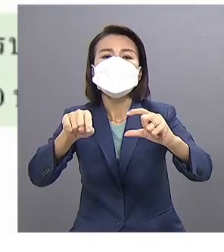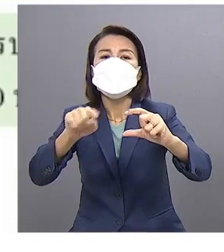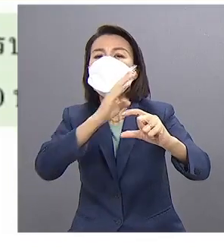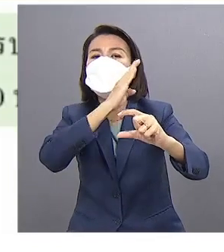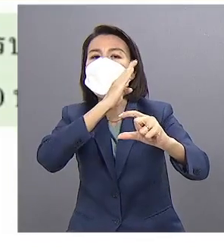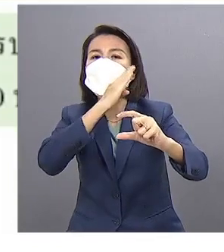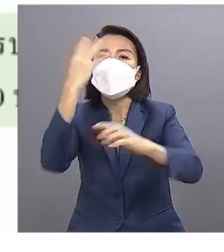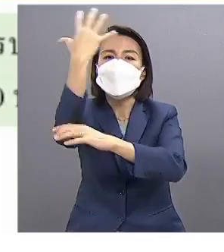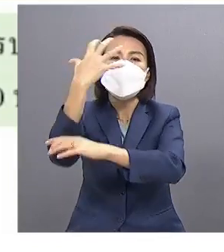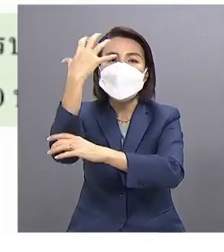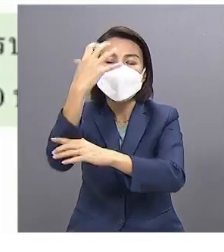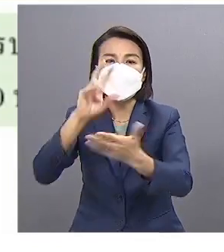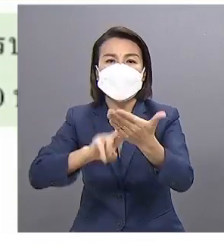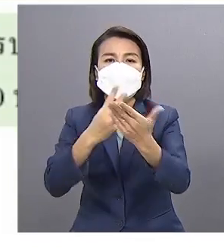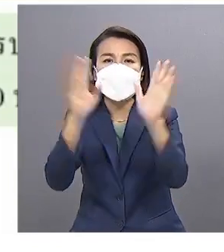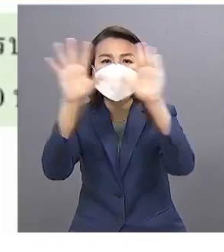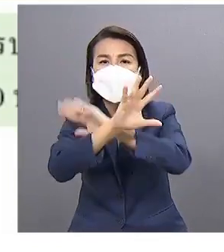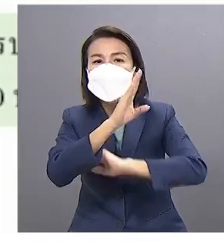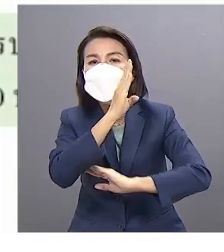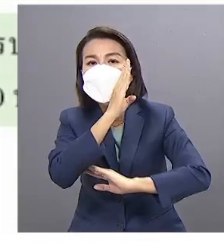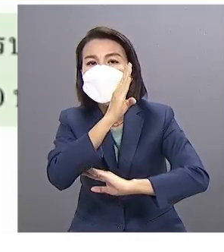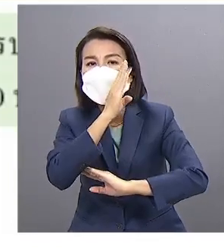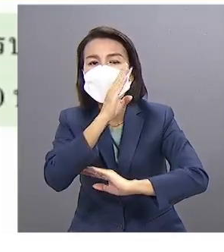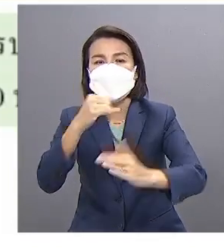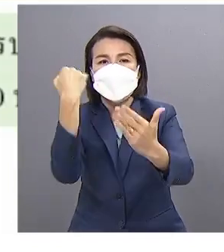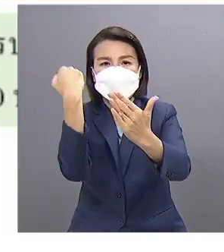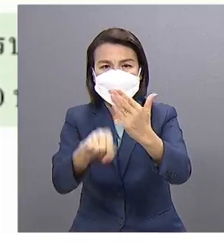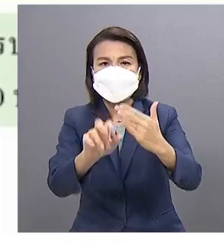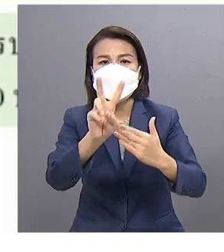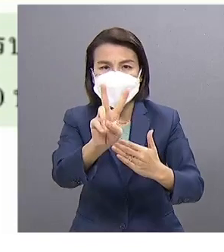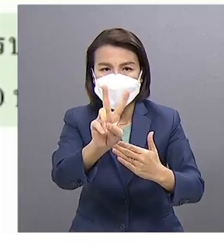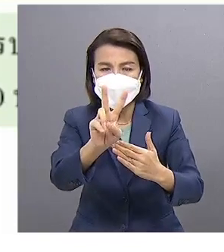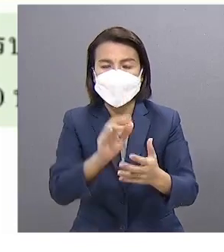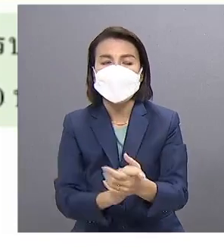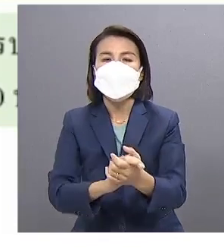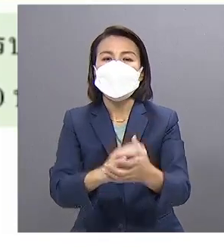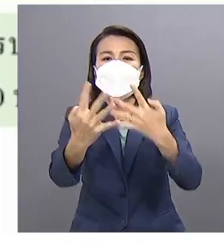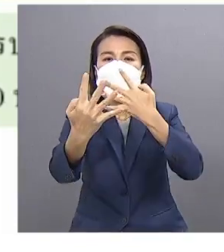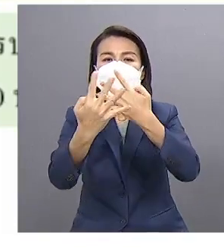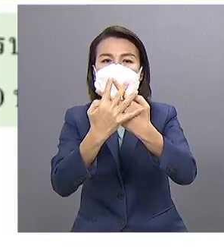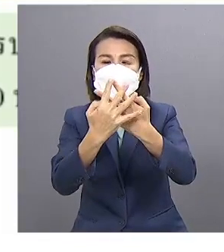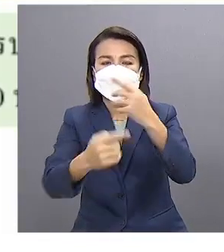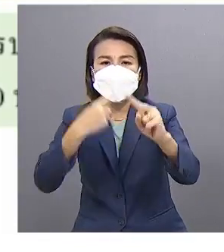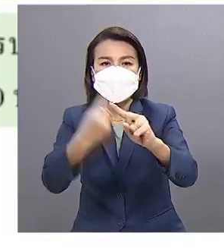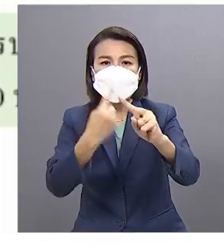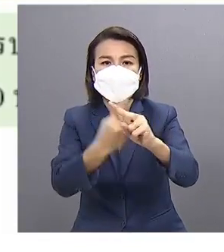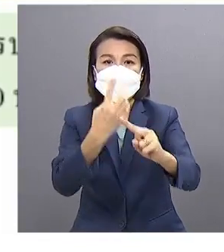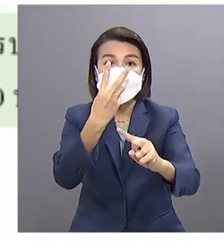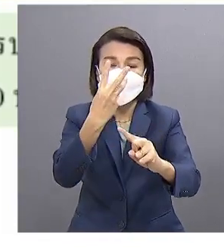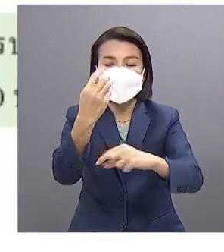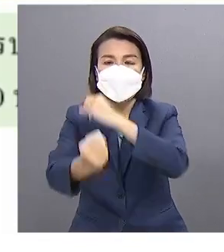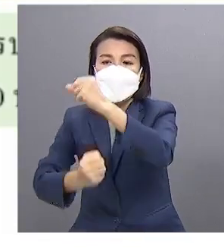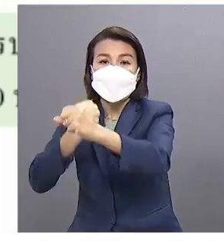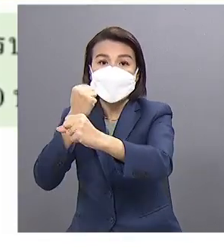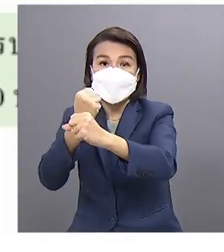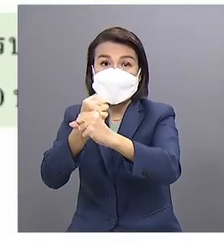ปลอมนะคะอันนี้ก็จะเป็นอีกความผิดหนึ่งก็คือต้องมีโทษจำคุกตั้งแต่6เดือนจนถึง10ปีนะคะแล้วก็ปรับตั้ง